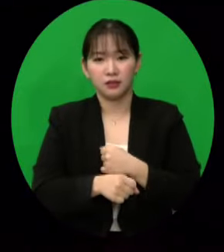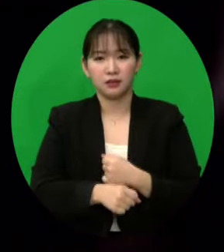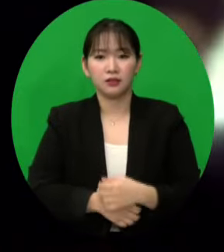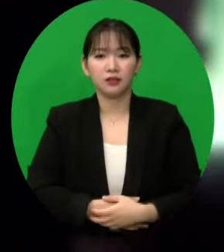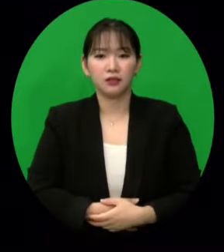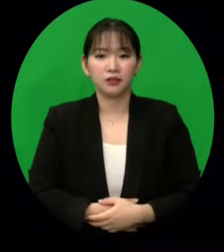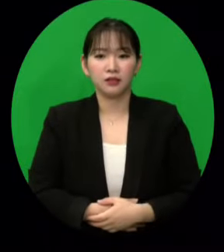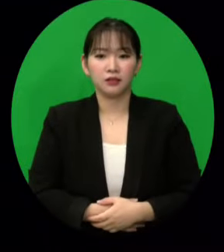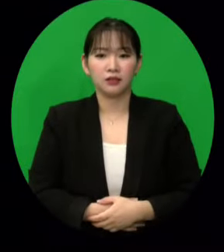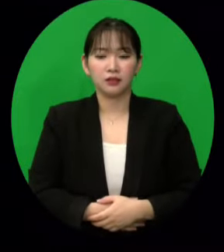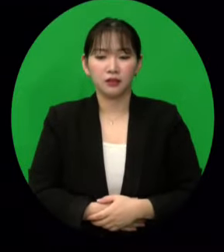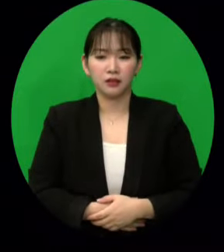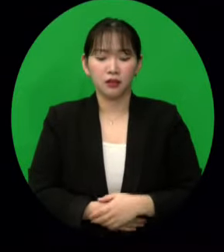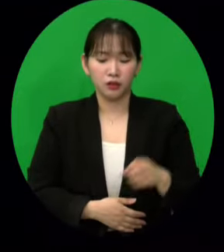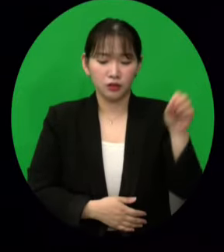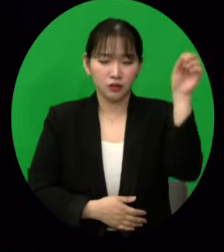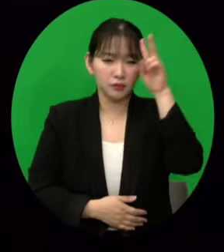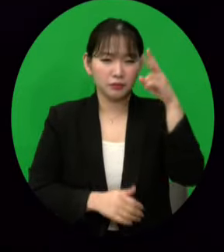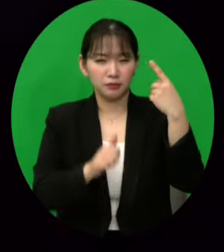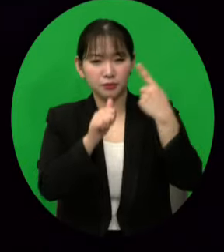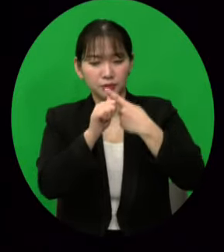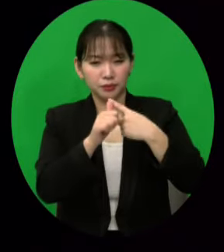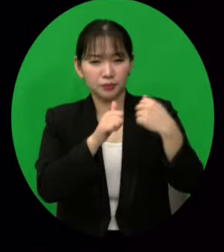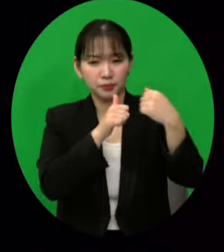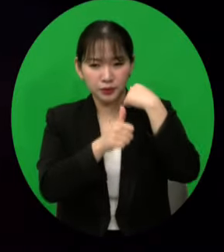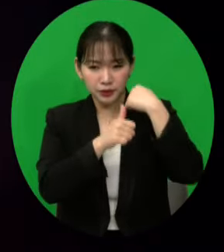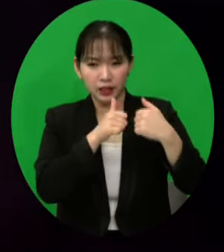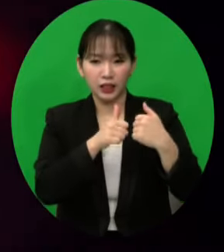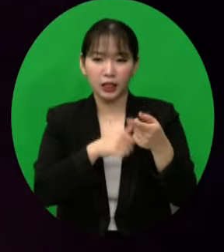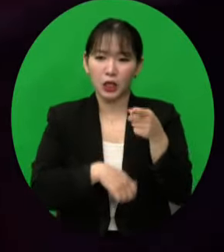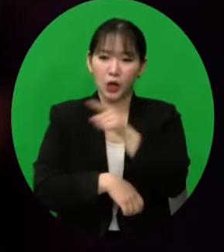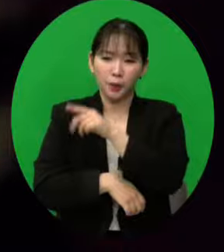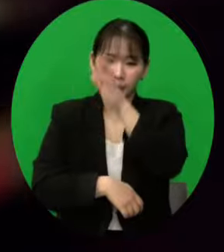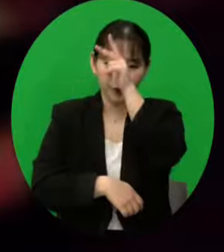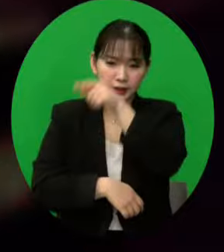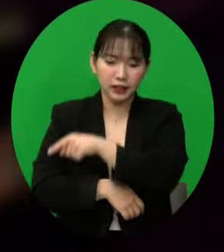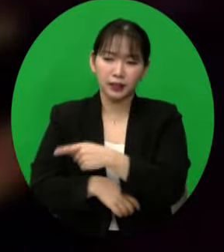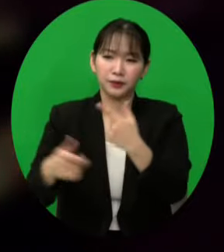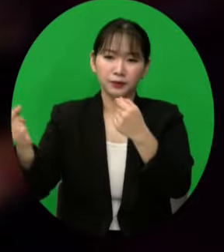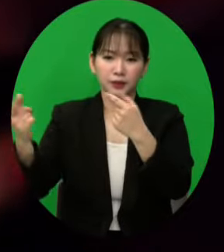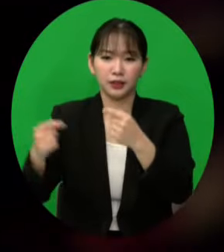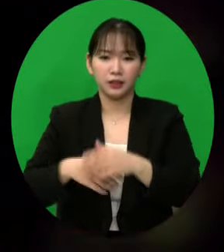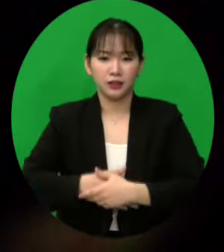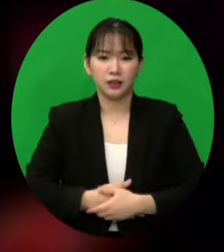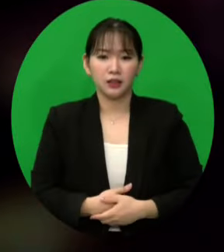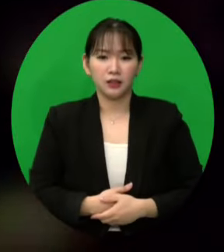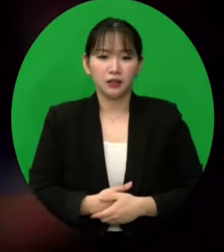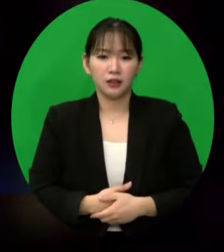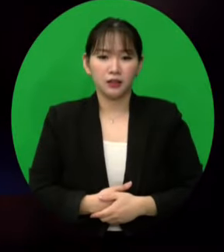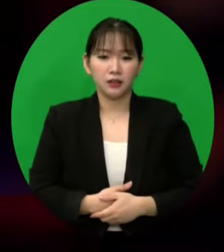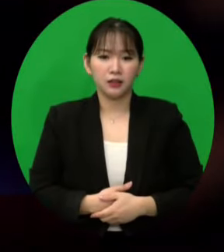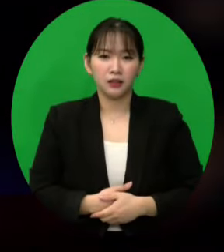거라서. 무차별적인 욕설과 폭행은 함께 있던 경찰에게도 마찬가지.